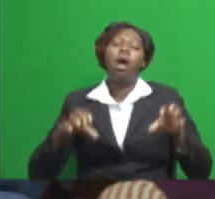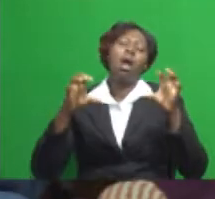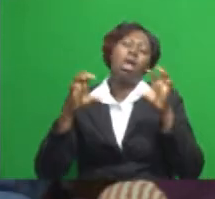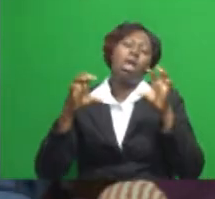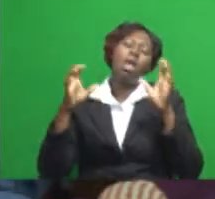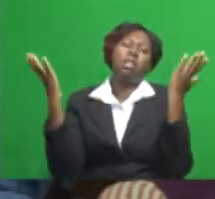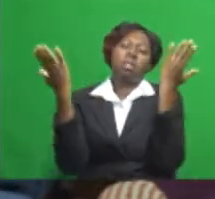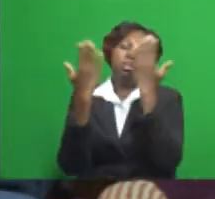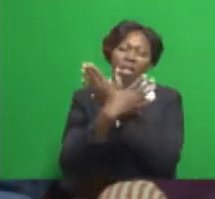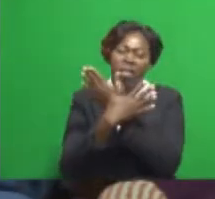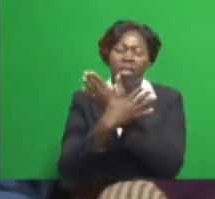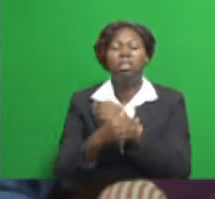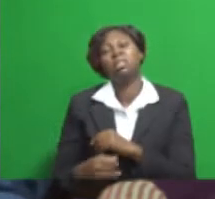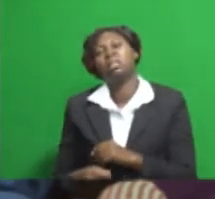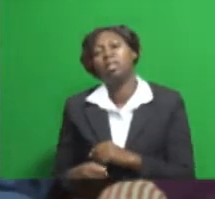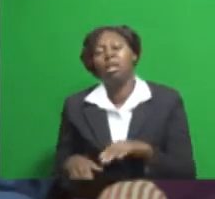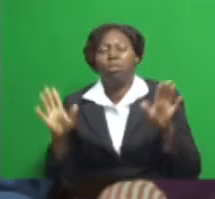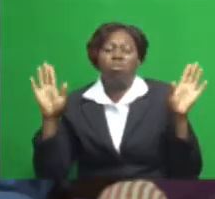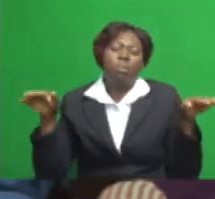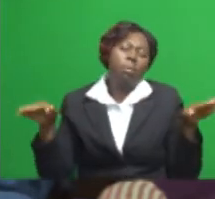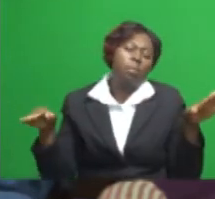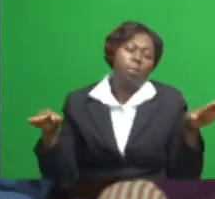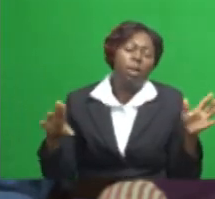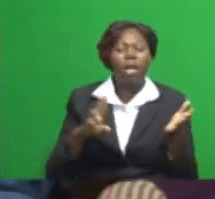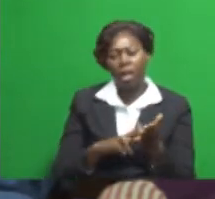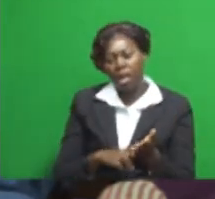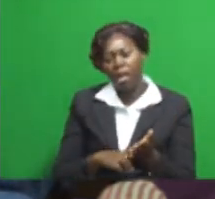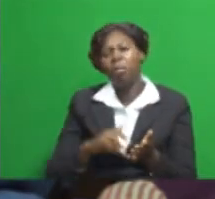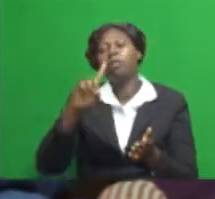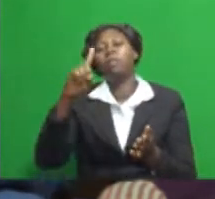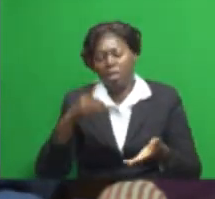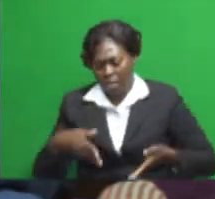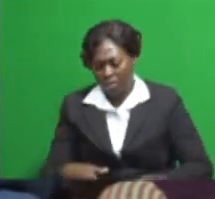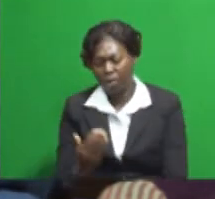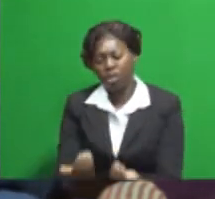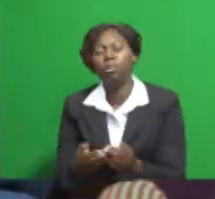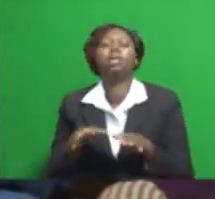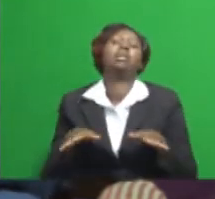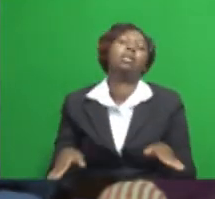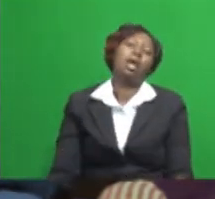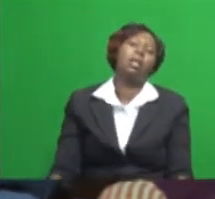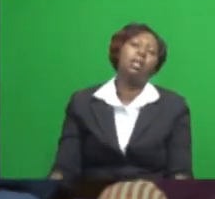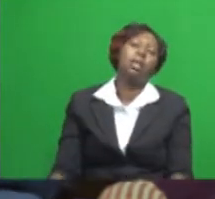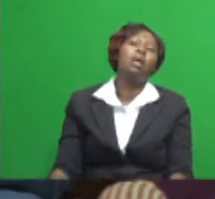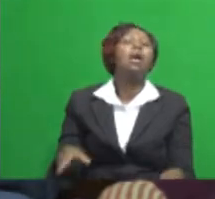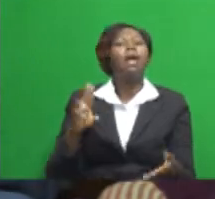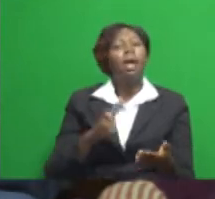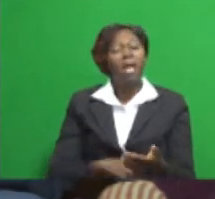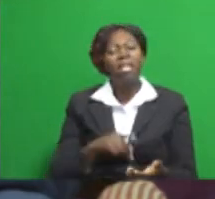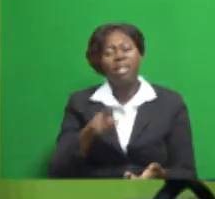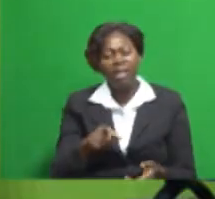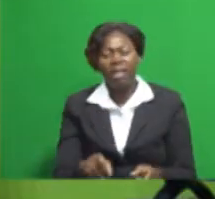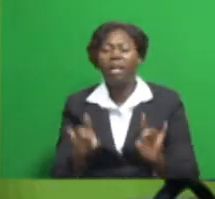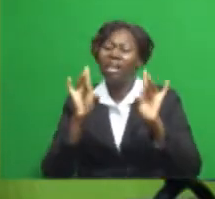kushika. Matangwa afa ese ne mwombe. Tupaka so. Vanhu vakutoti ishema akutikwadzisa. Munwe